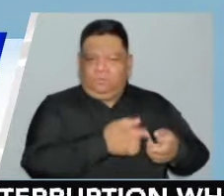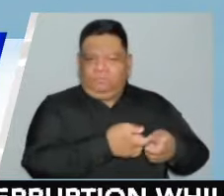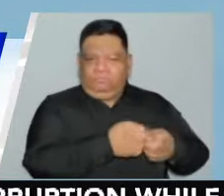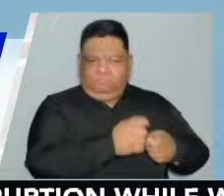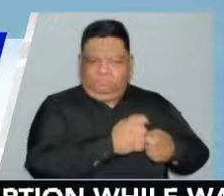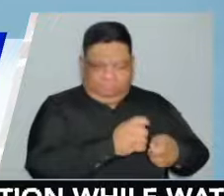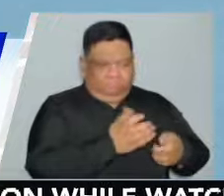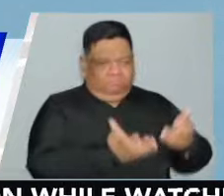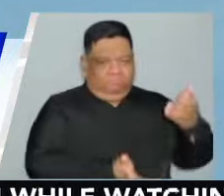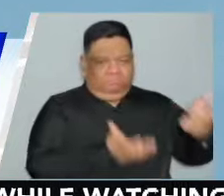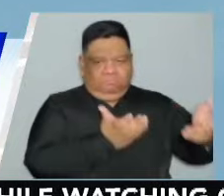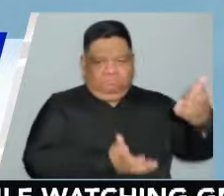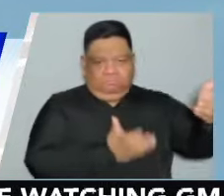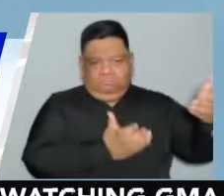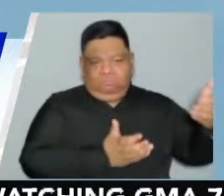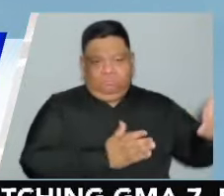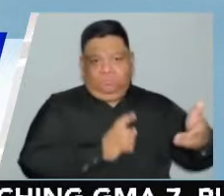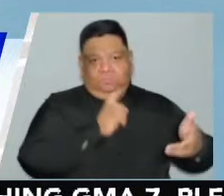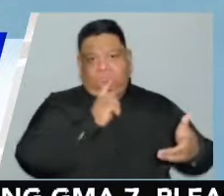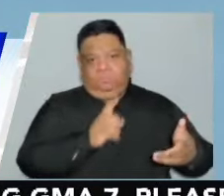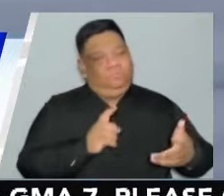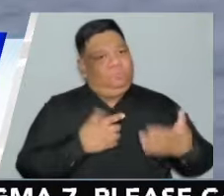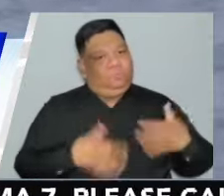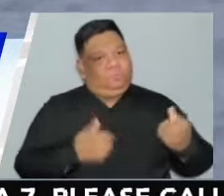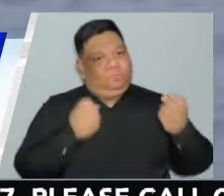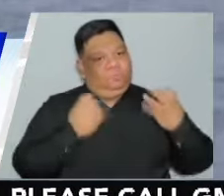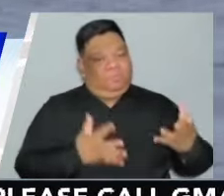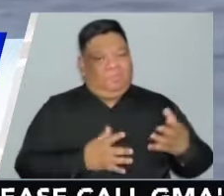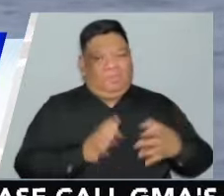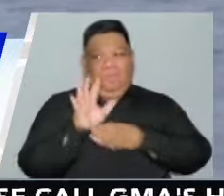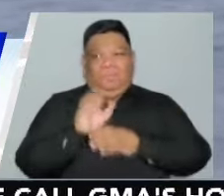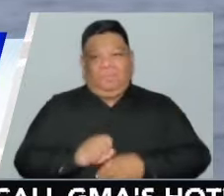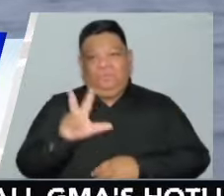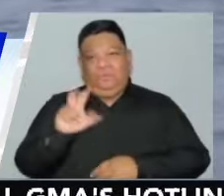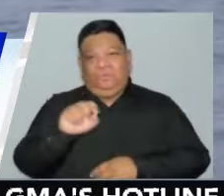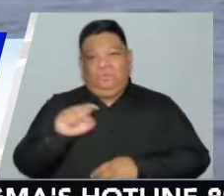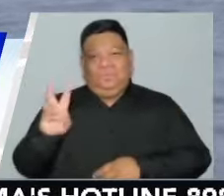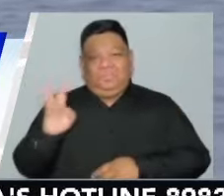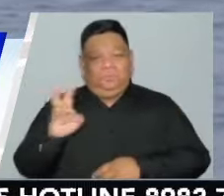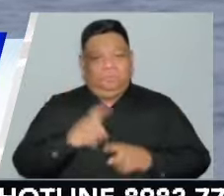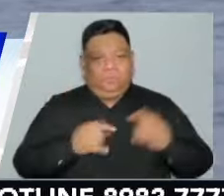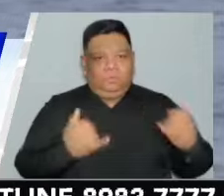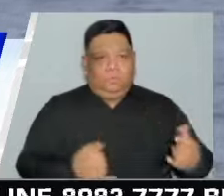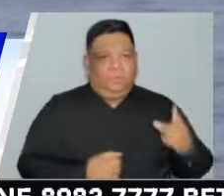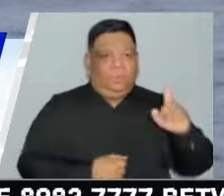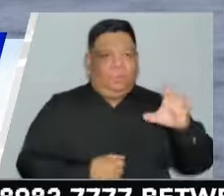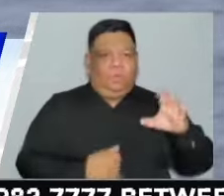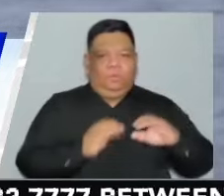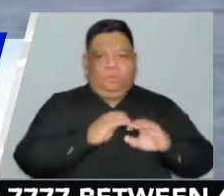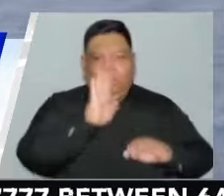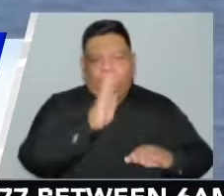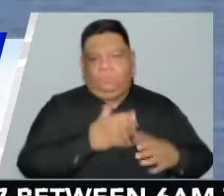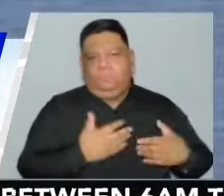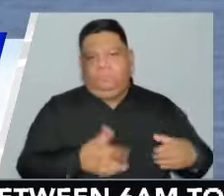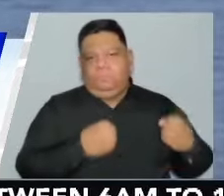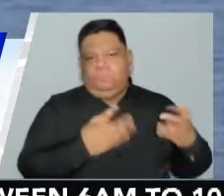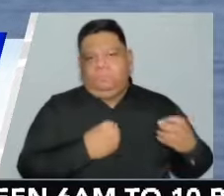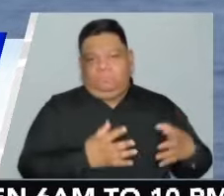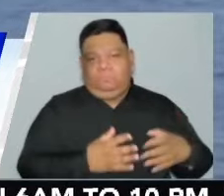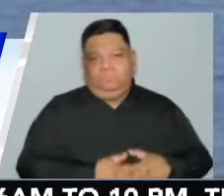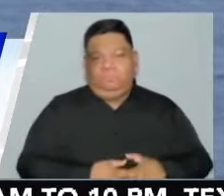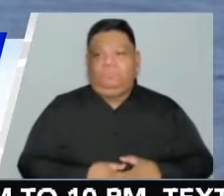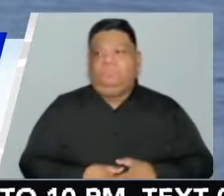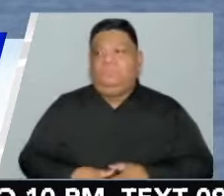average nito na 30 to 60 vessels. Bandang hapon, hindi na nakasama sa exercise ang French frigate dahil may